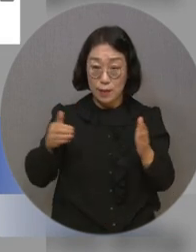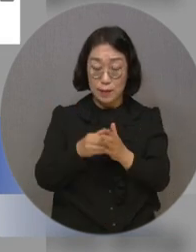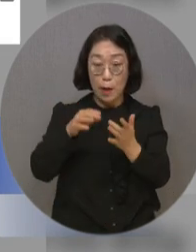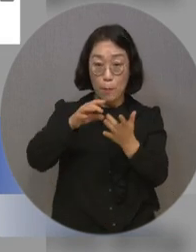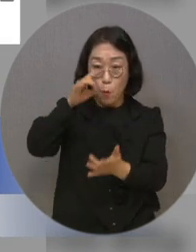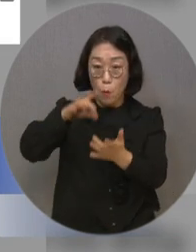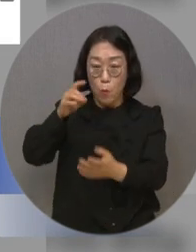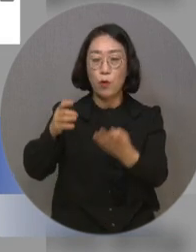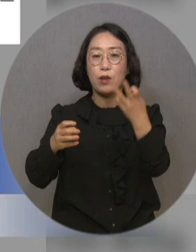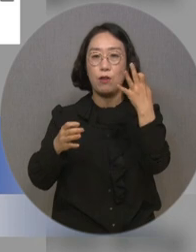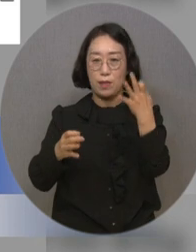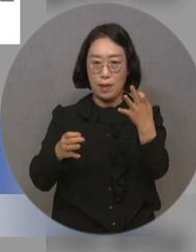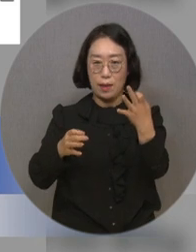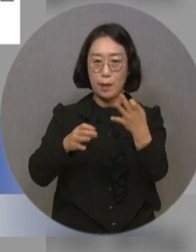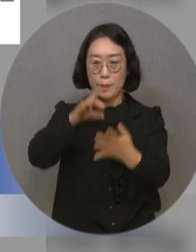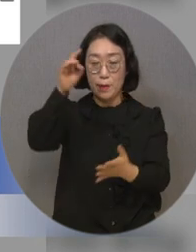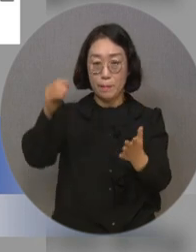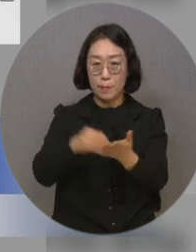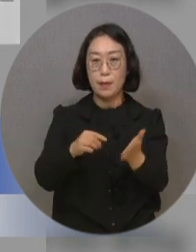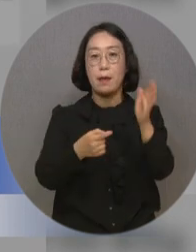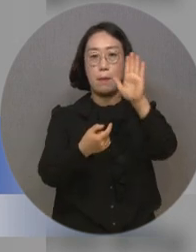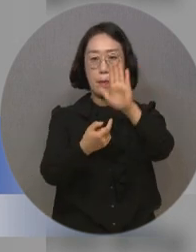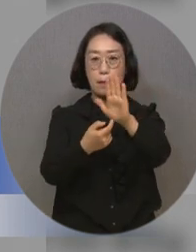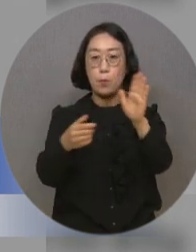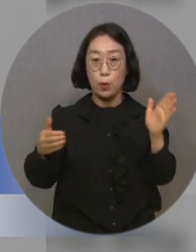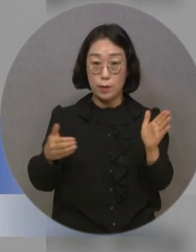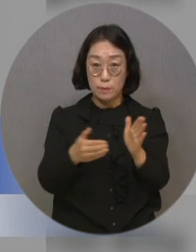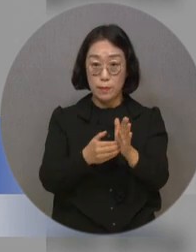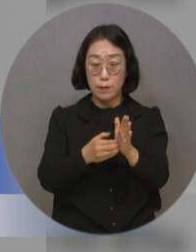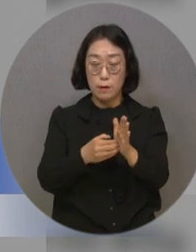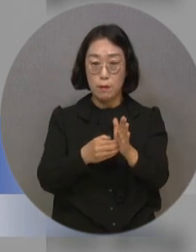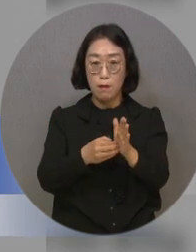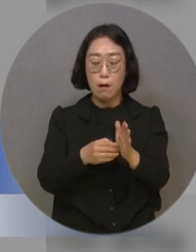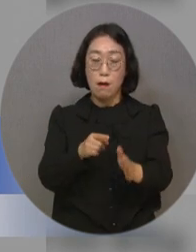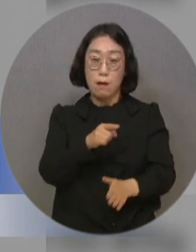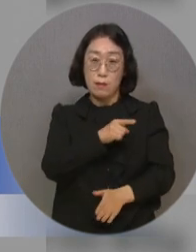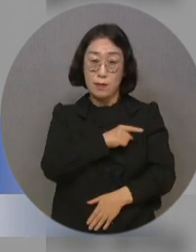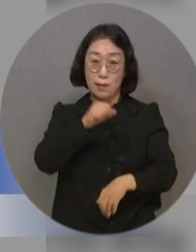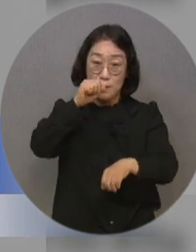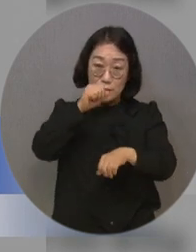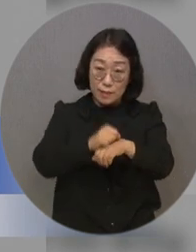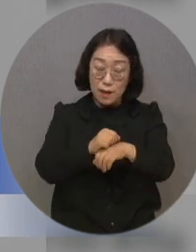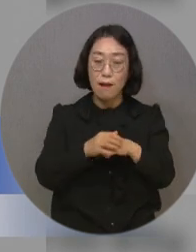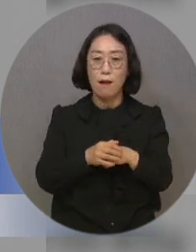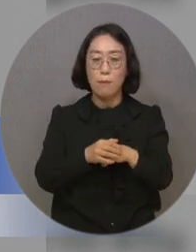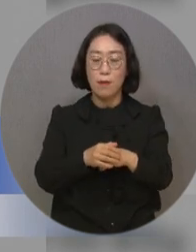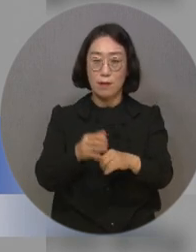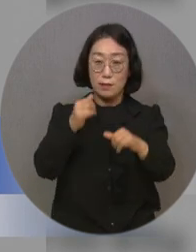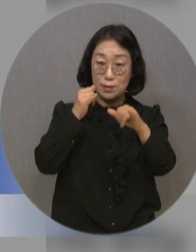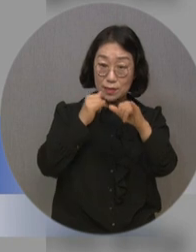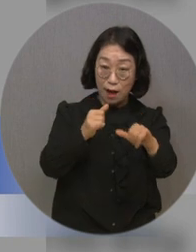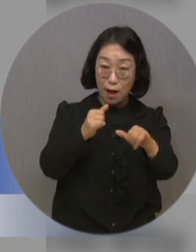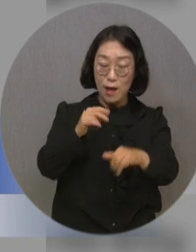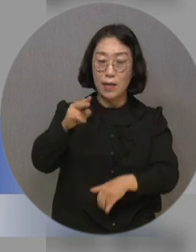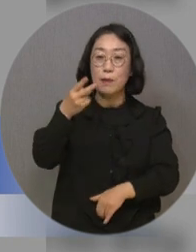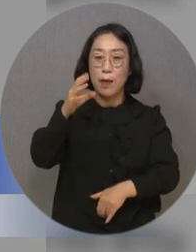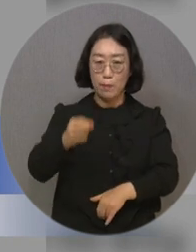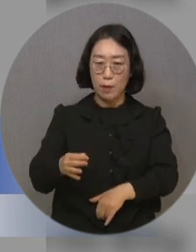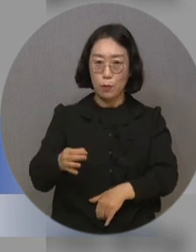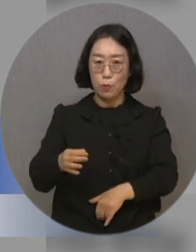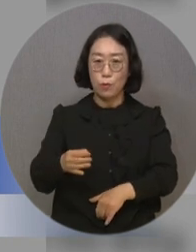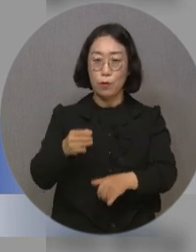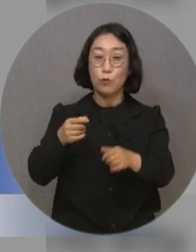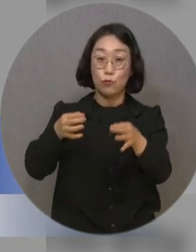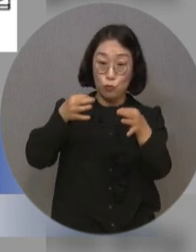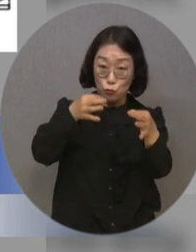14점을 선정해 발표했습니다 각 분야의 최우수 작은 고용노동부 장관상과 상금 200만원이